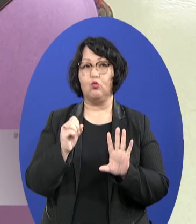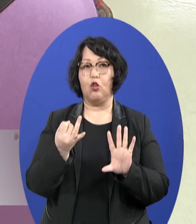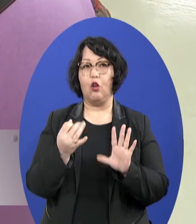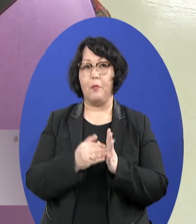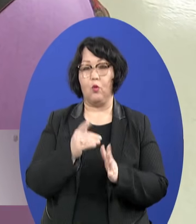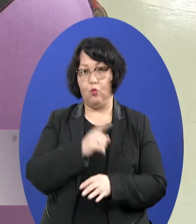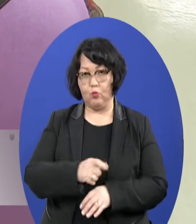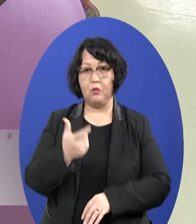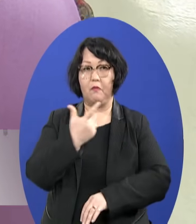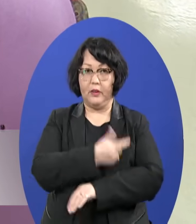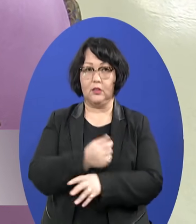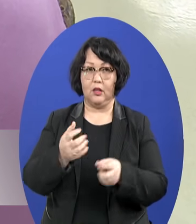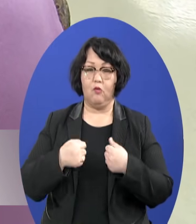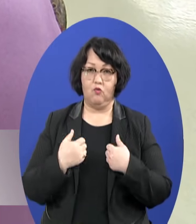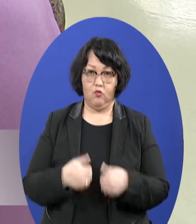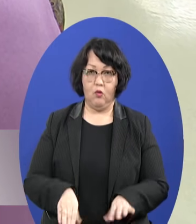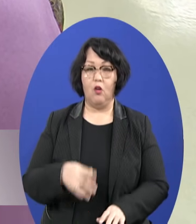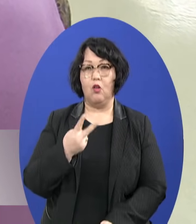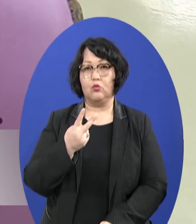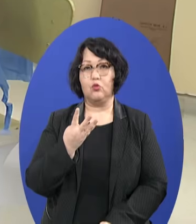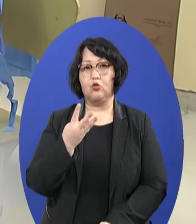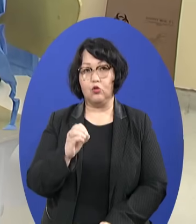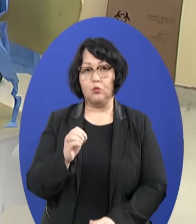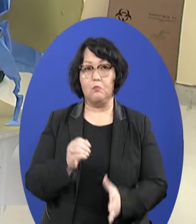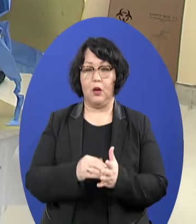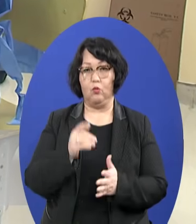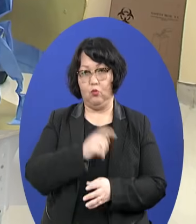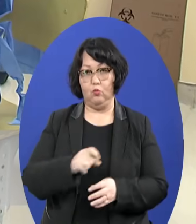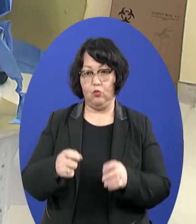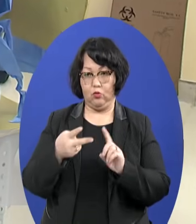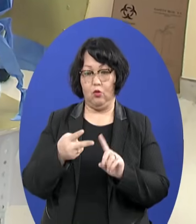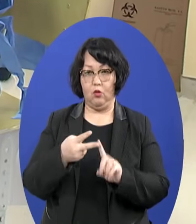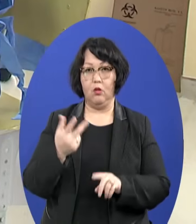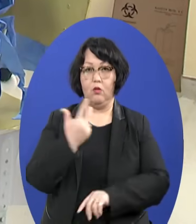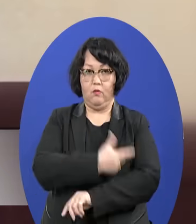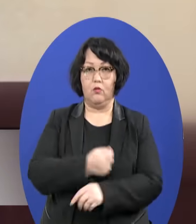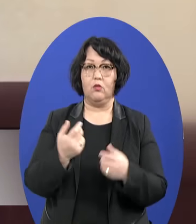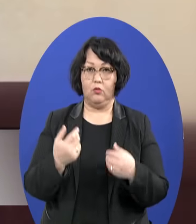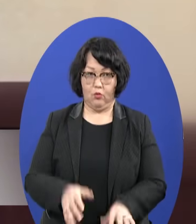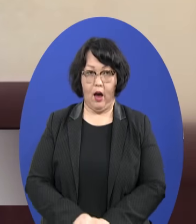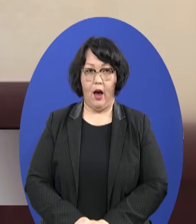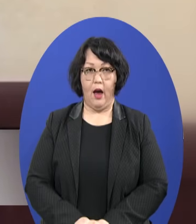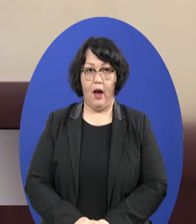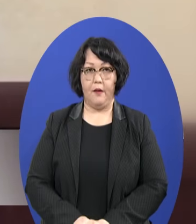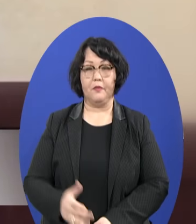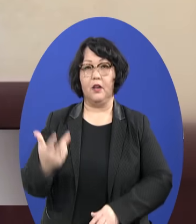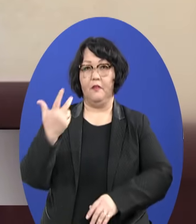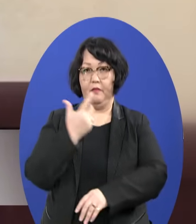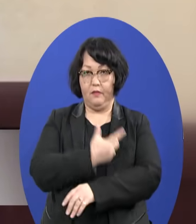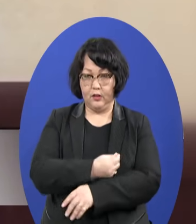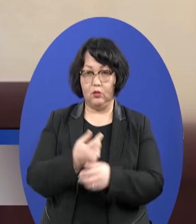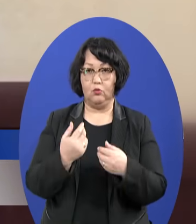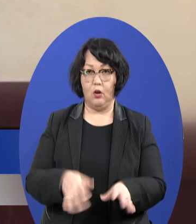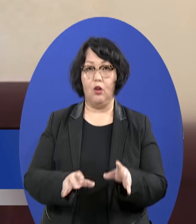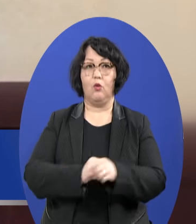хүн вакцинд хамрагдаад байна. Үүнээс 240 орчим мянган хүн 2 дахь тунгаа хийлгэжээ. Вакцин хийлгээд